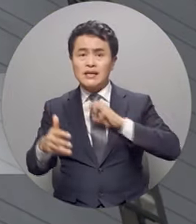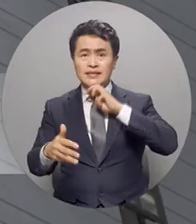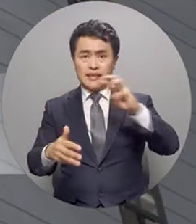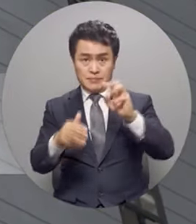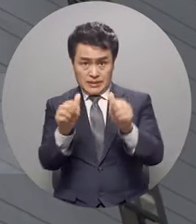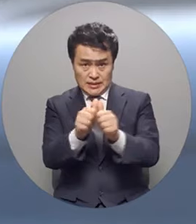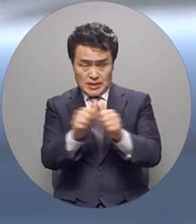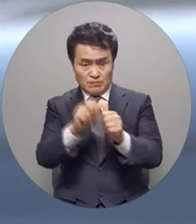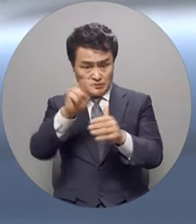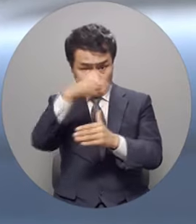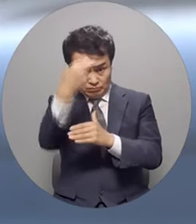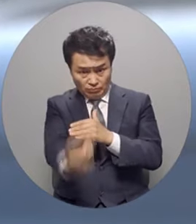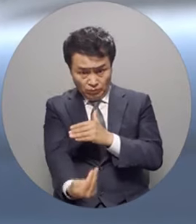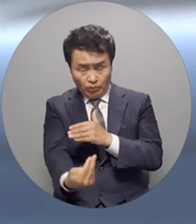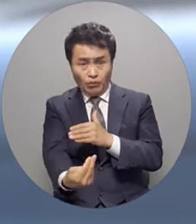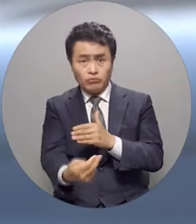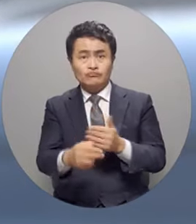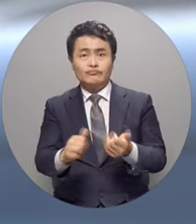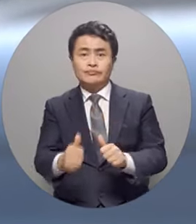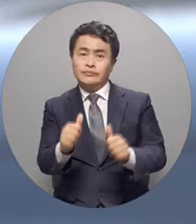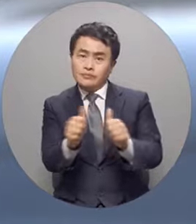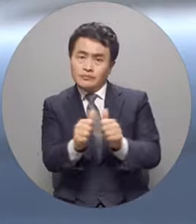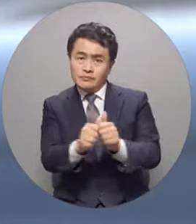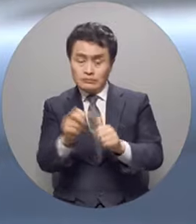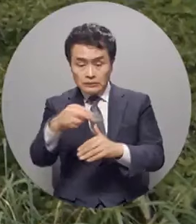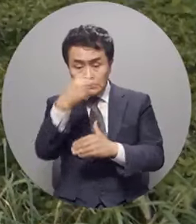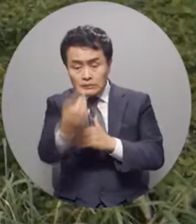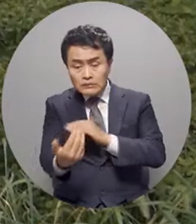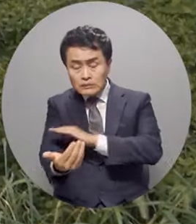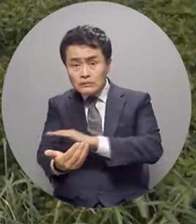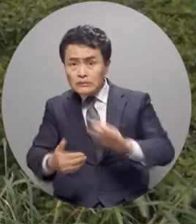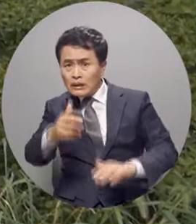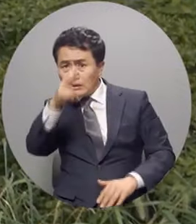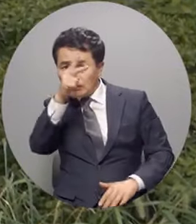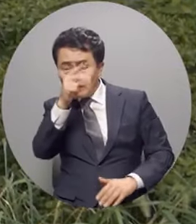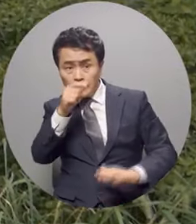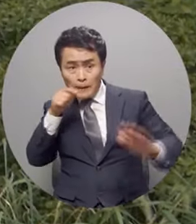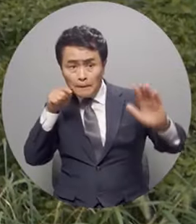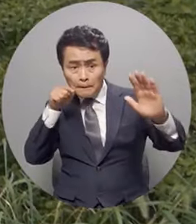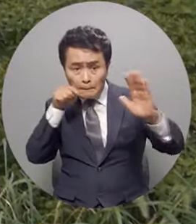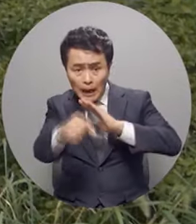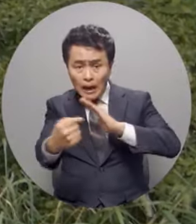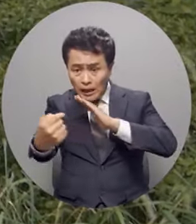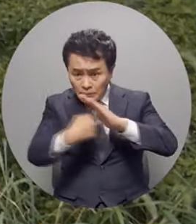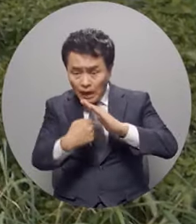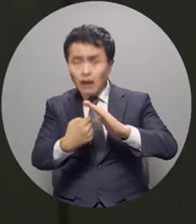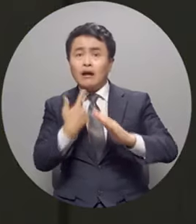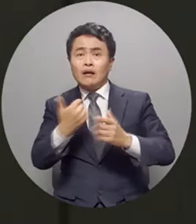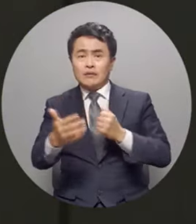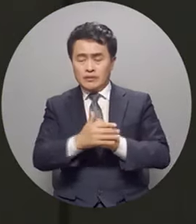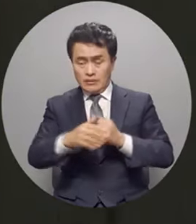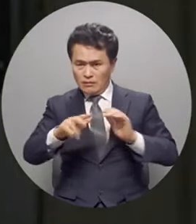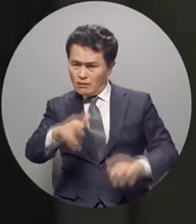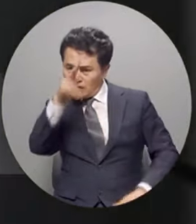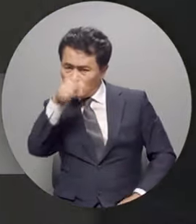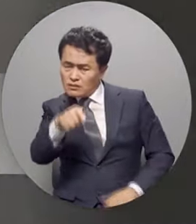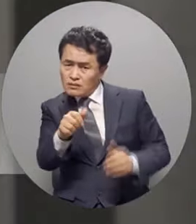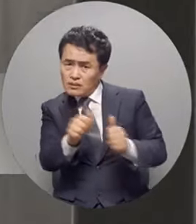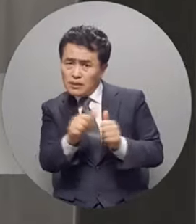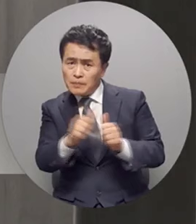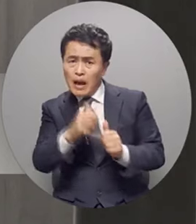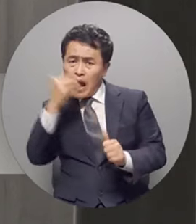남성이 떨어져 숨졌습니다. 이 남성은 떨어지기 직전 경찰에 방문을 받았습니다. 경찰은 이 남성이